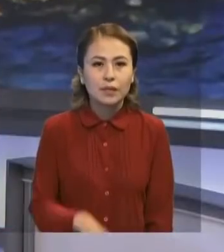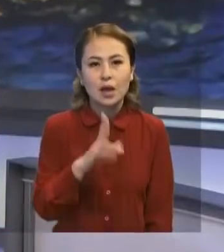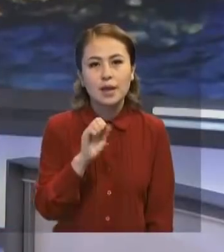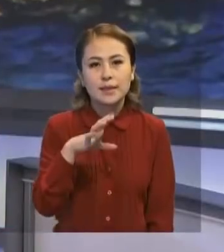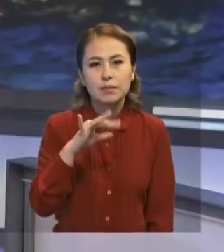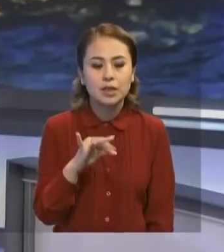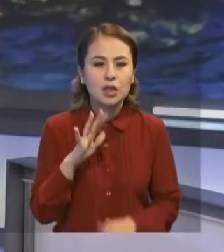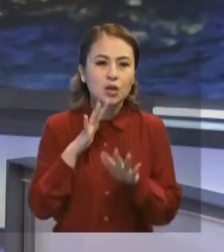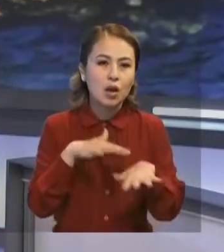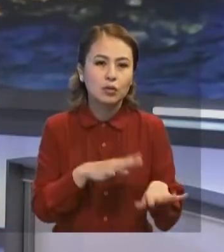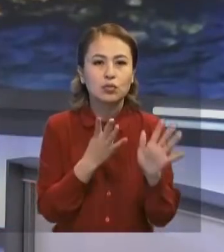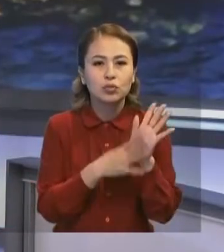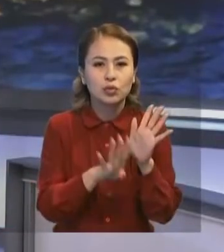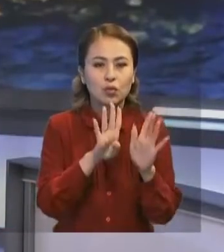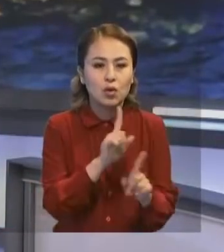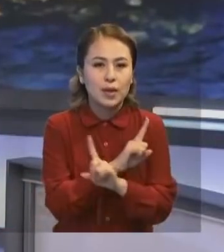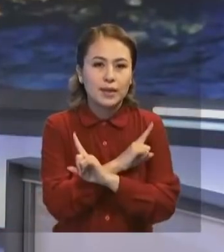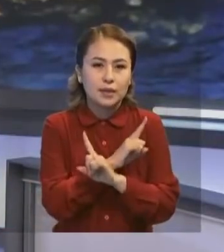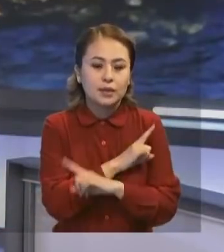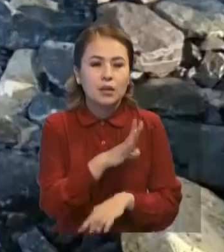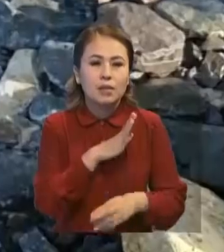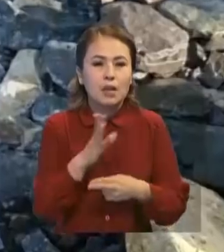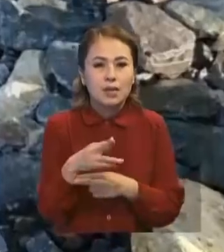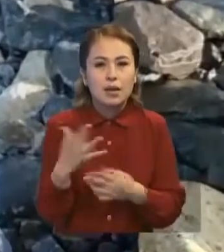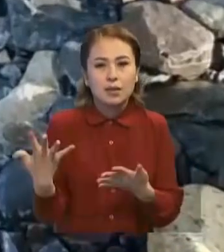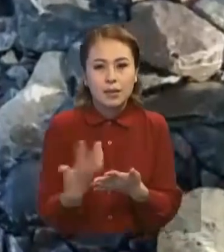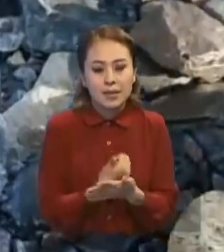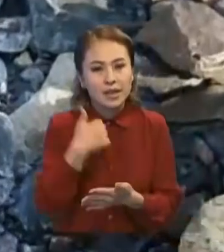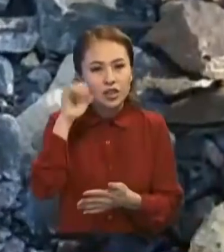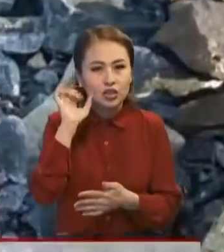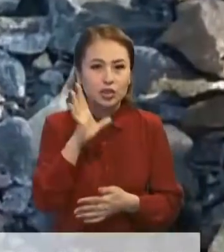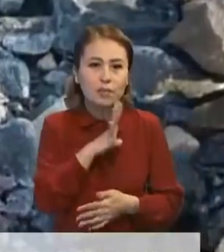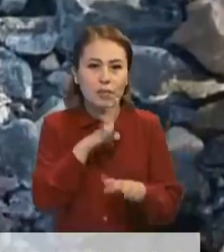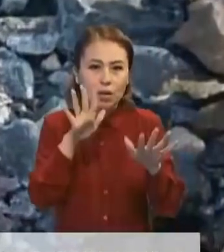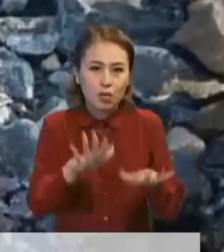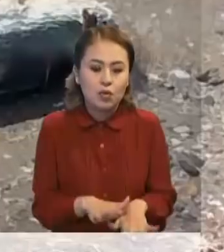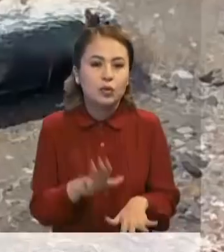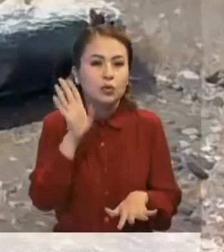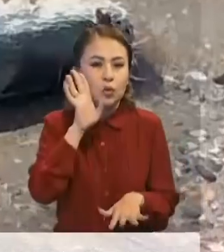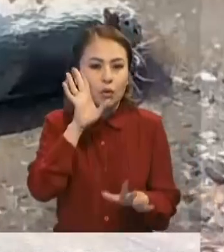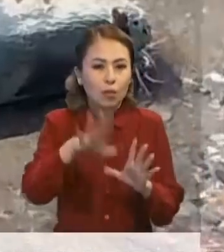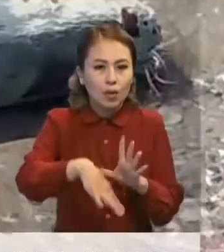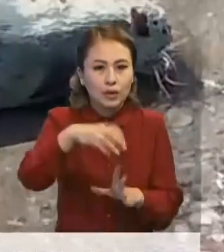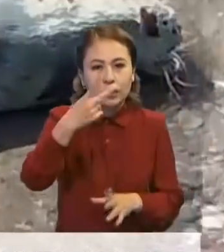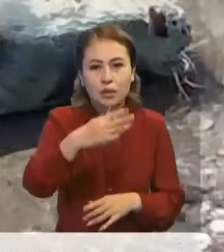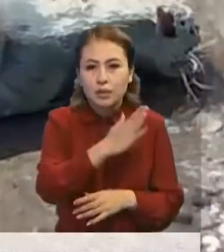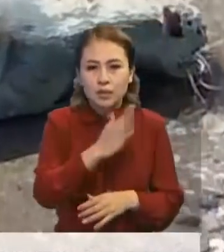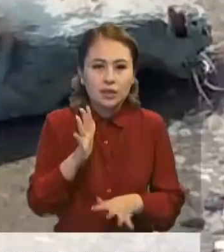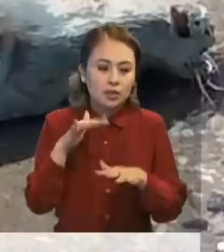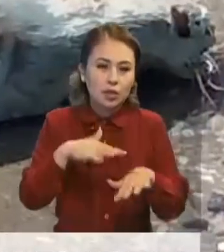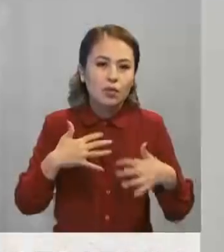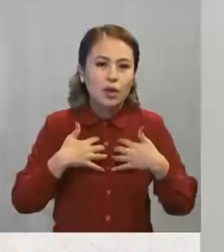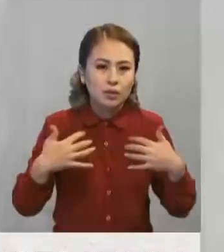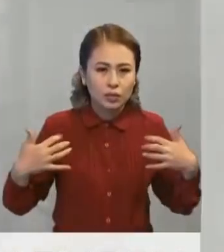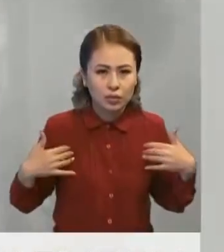Каспий жағалауынан 94 өлі итбалық табылды. Кеше Қаражанбас кен орны субігетін маңда 20-дан астам